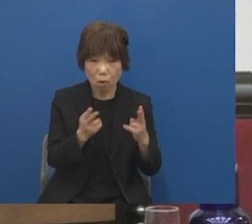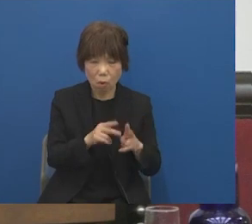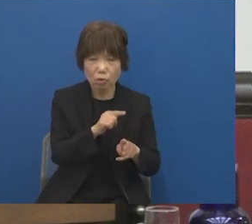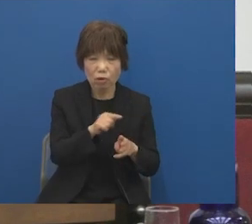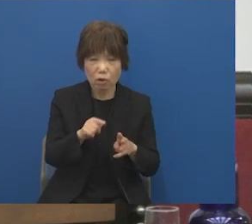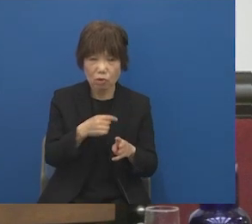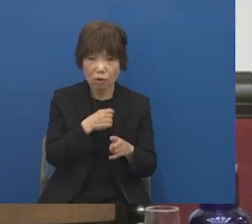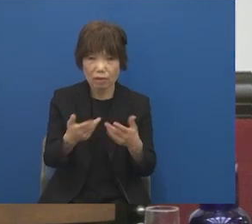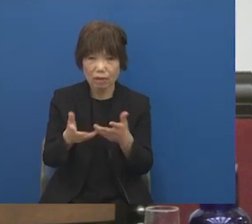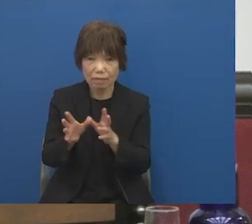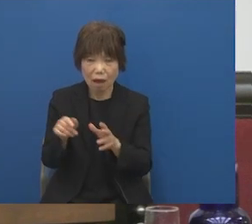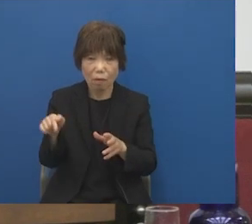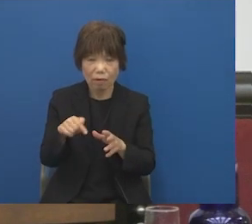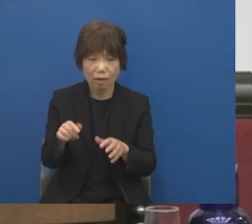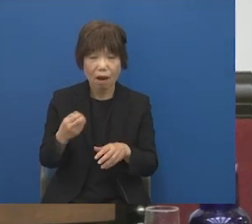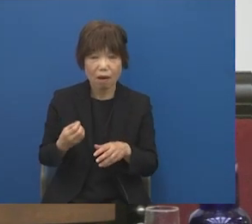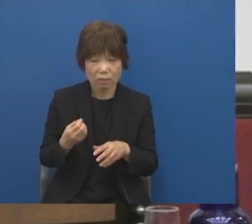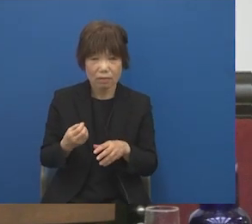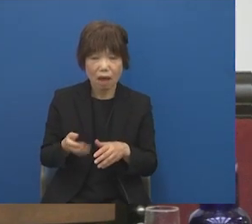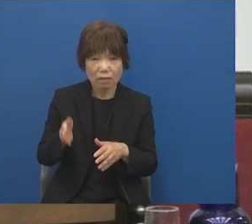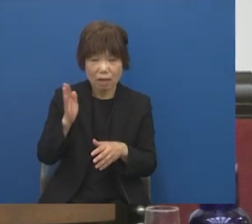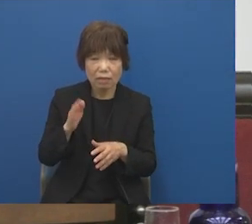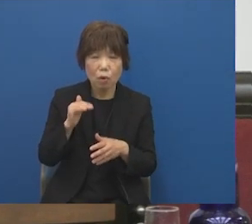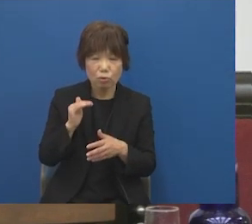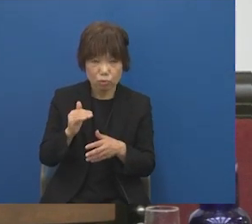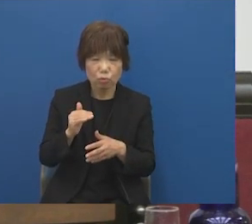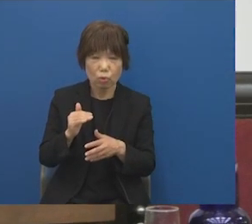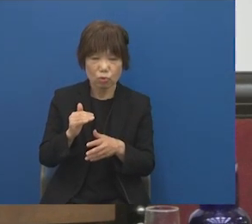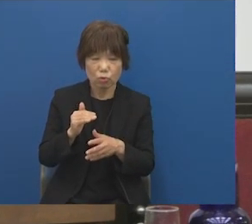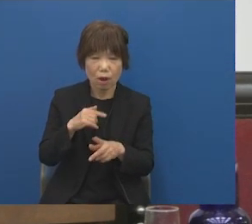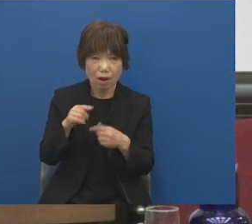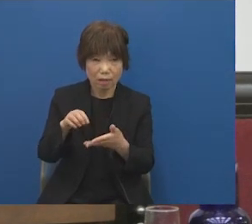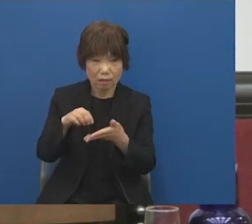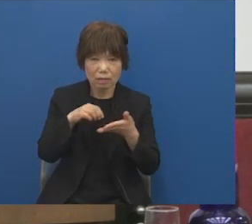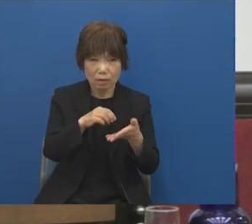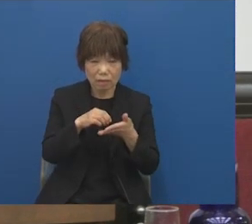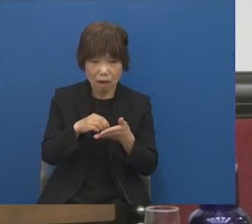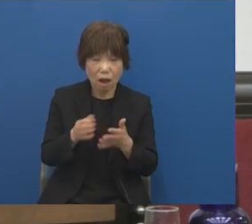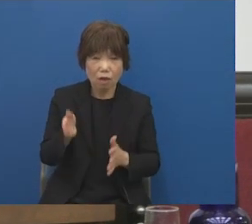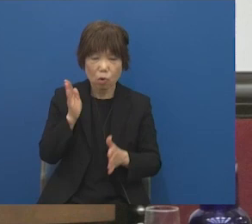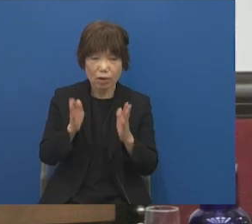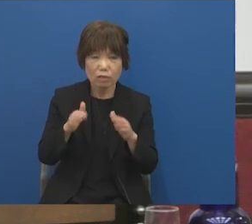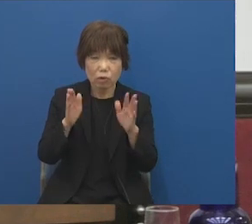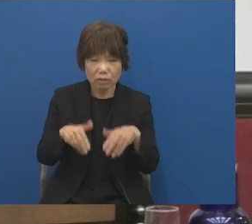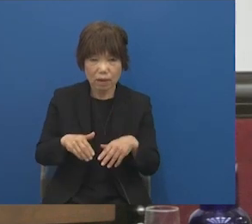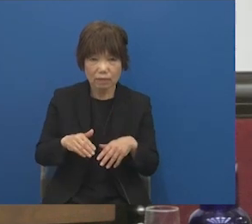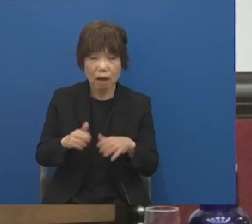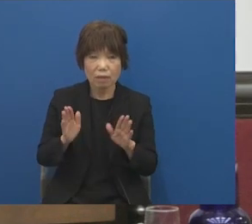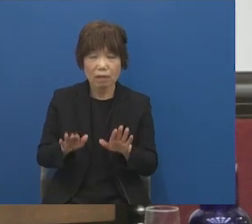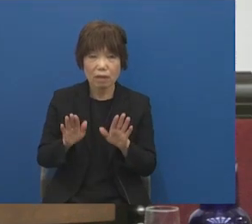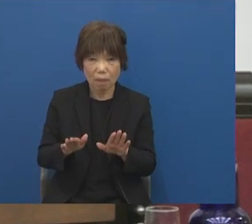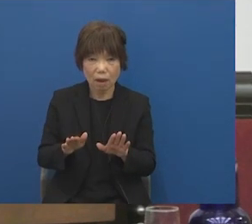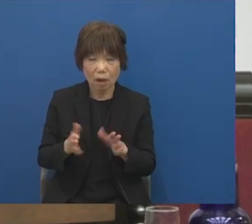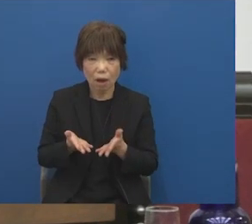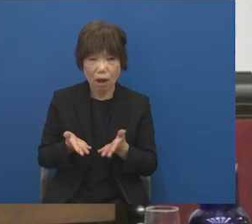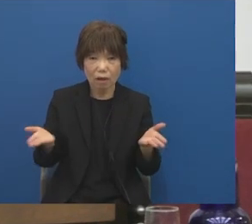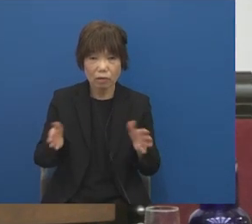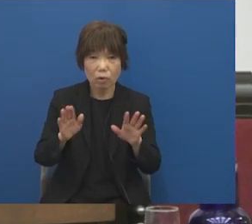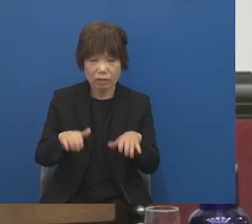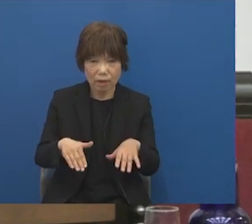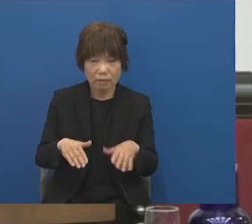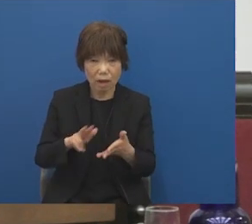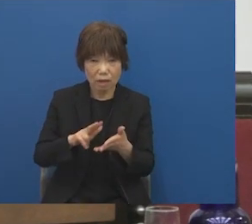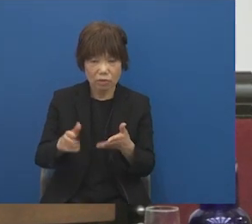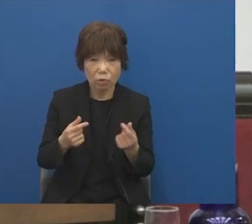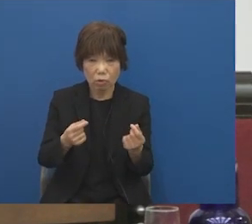は原案に賛成するとのことでありました。そこで直ちに評決を取りましたところ、ただいまお手元に配布してあります委